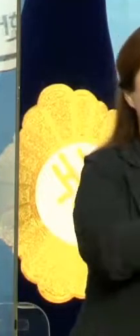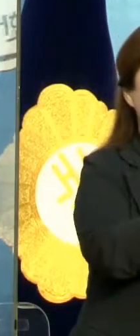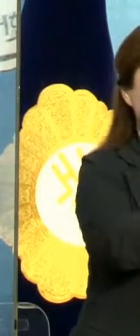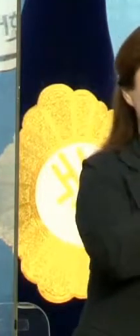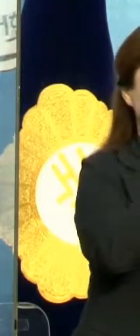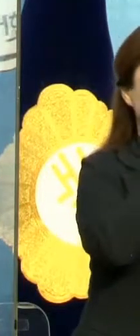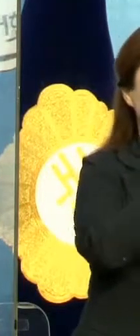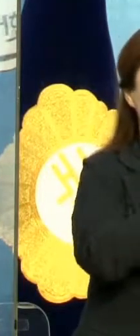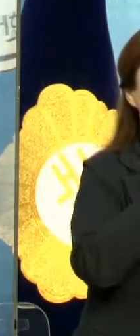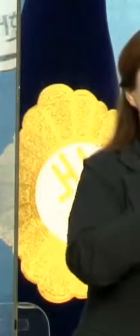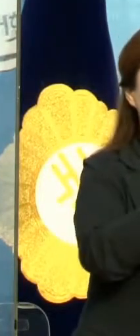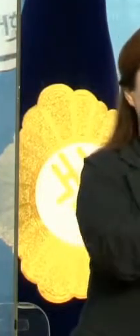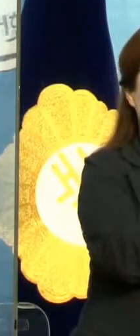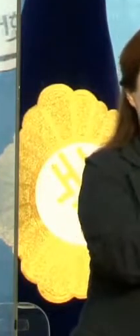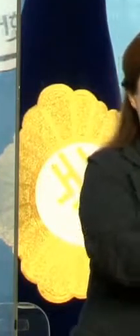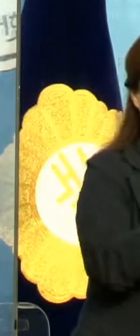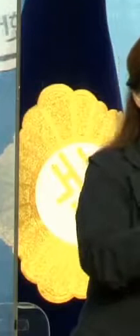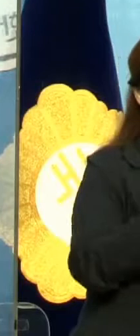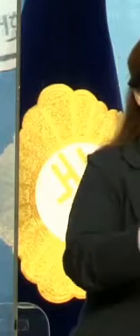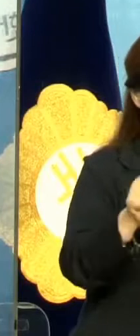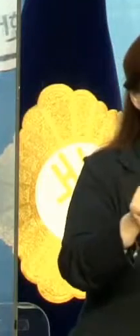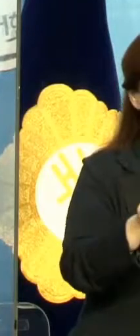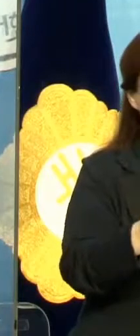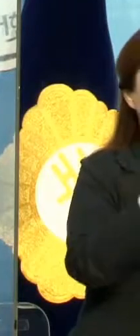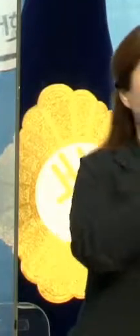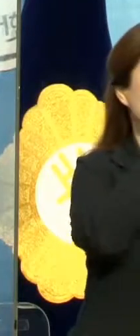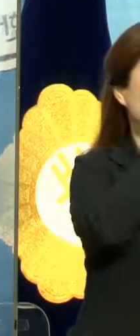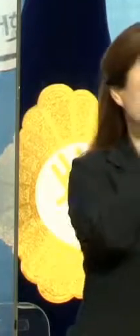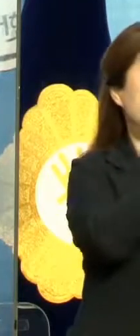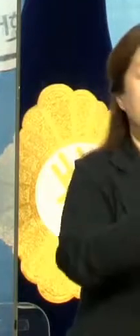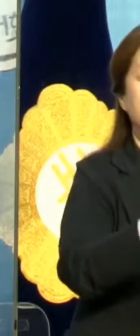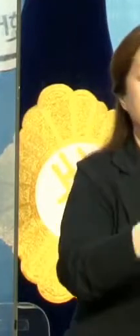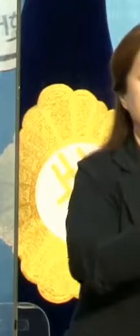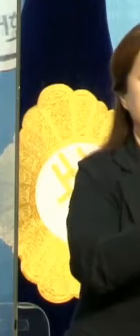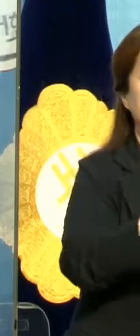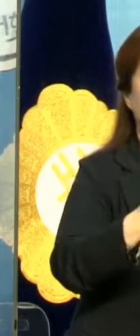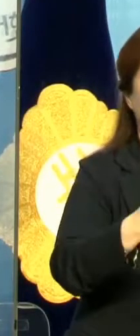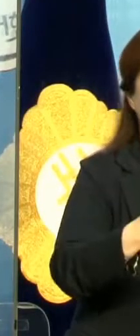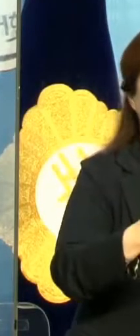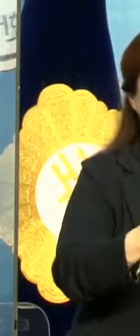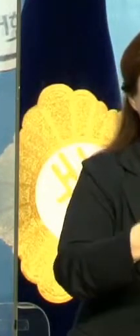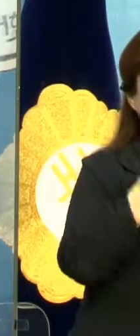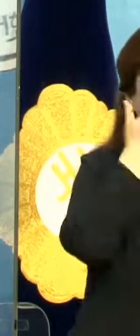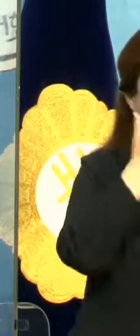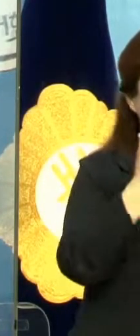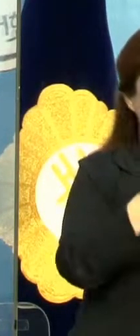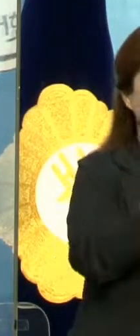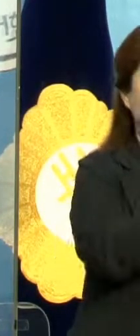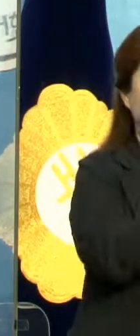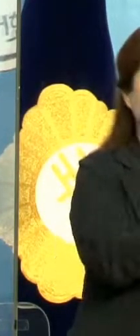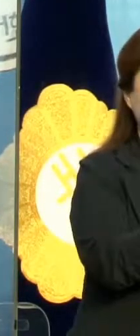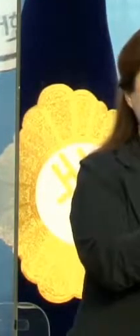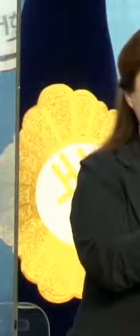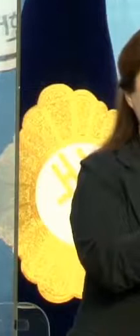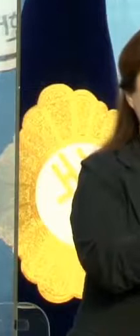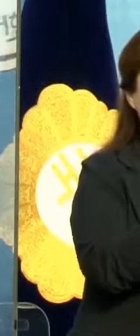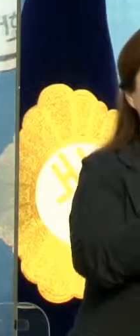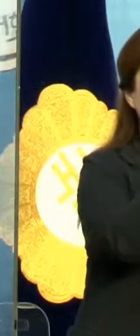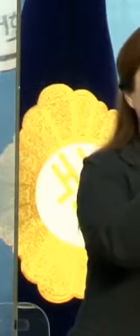도덕적 비판 비난 만 받고 끝나는 문제로 넘어가는 것이 아니라 명확하게 이 애칭도 를 예방하고